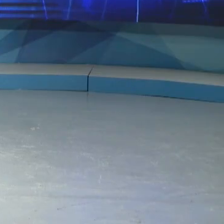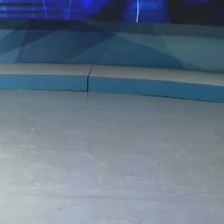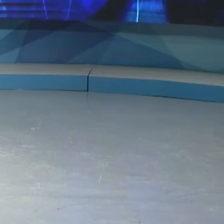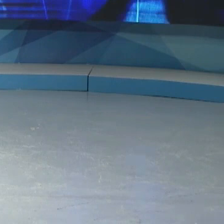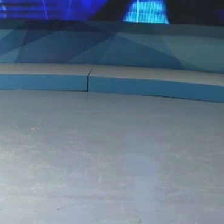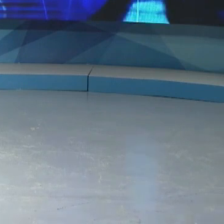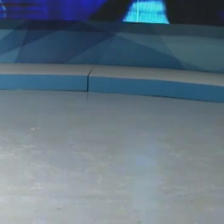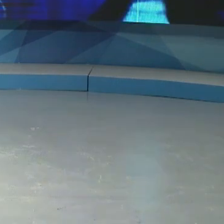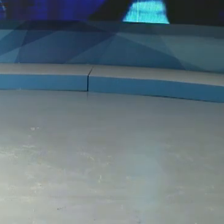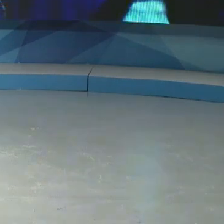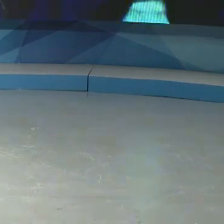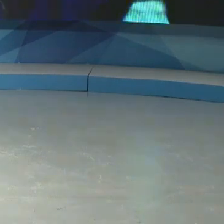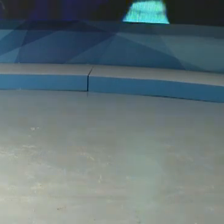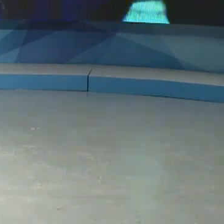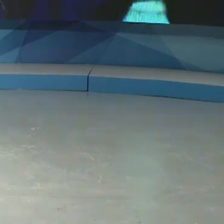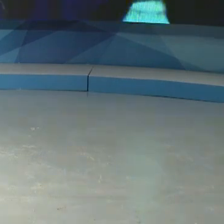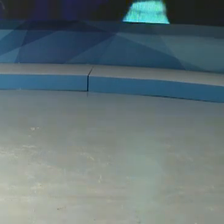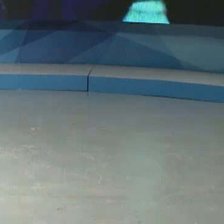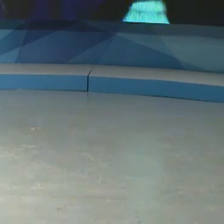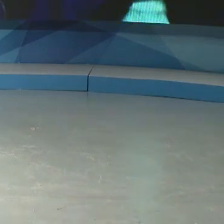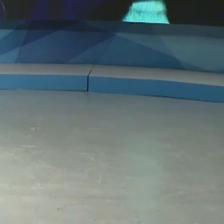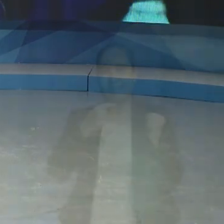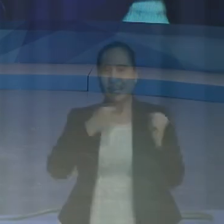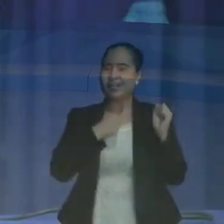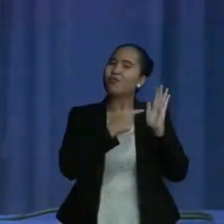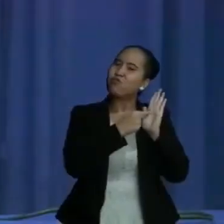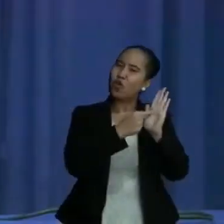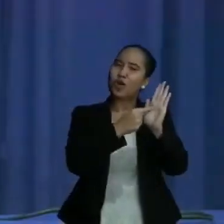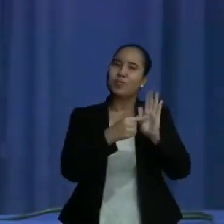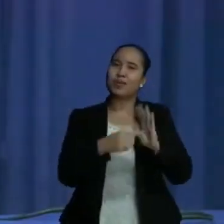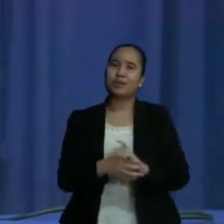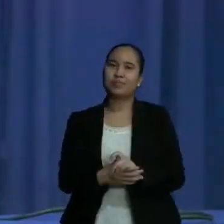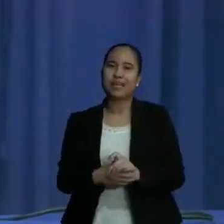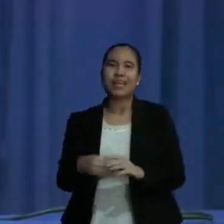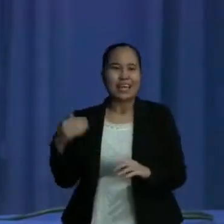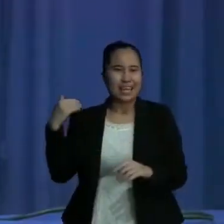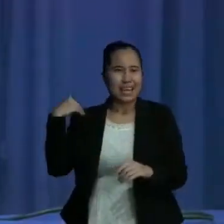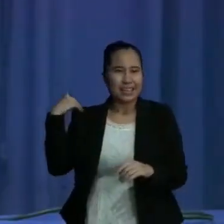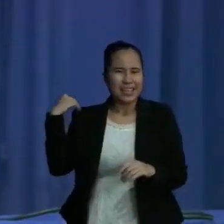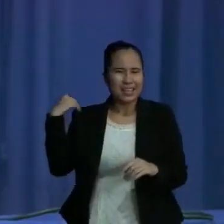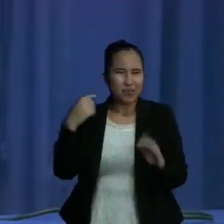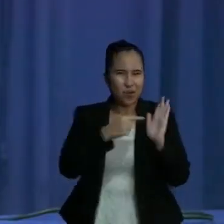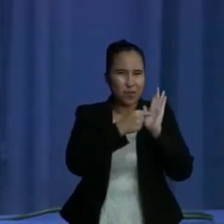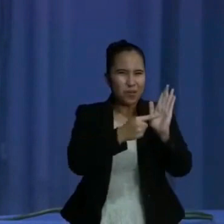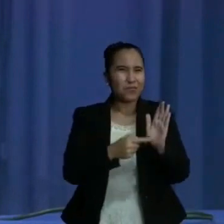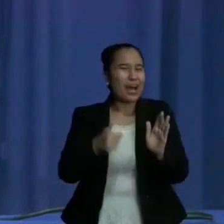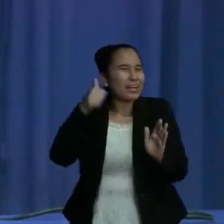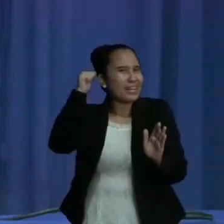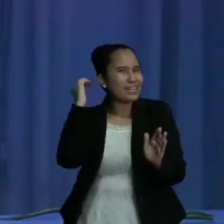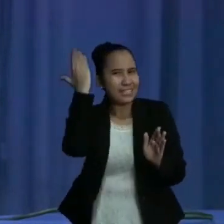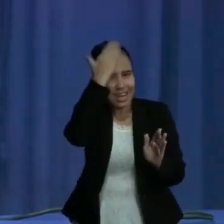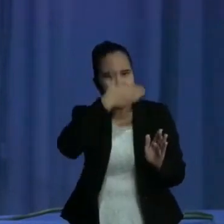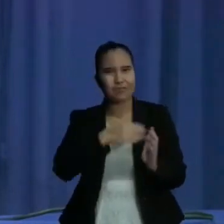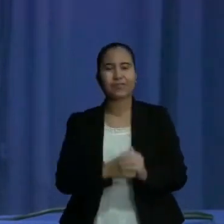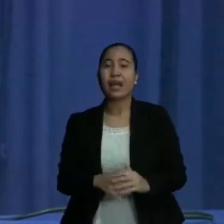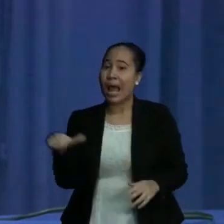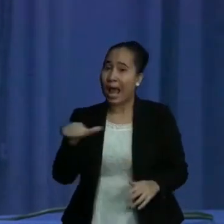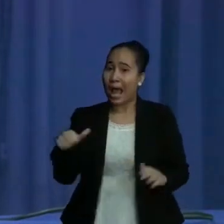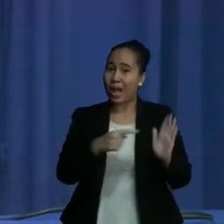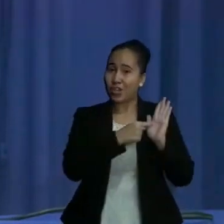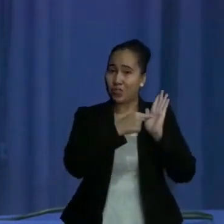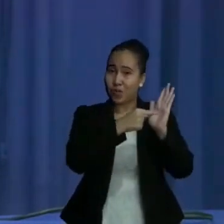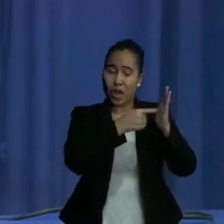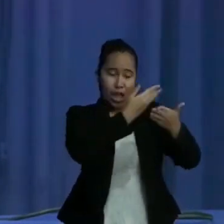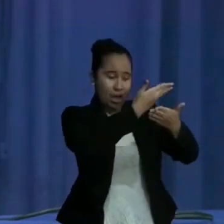Volksgezondheidsminister Amar Ramadine maakt zich zorgen om de COVID-situatie in ons land. Op de reguliere persconferentie gaf hij aan dat er